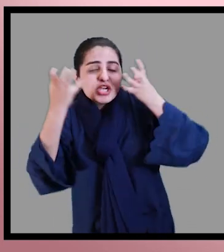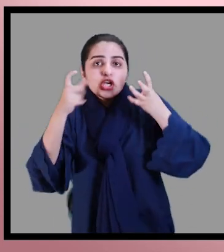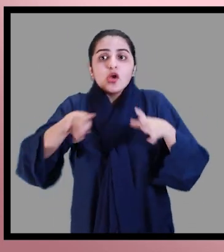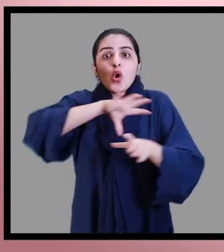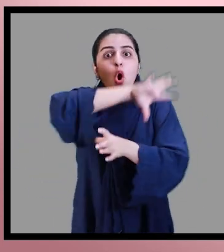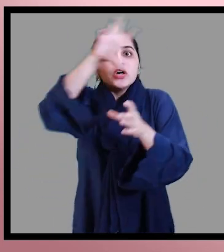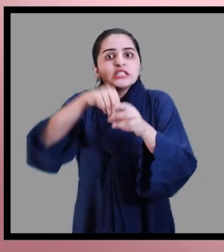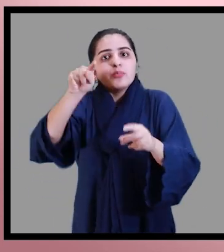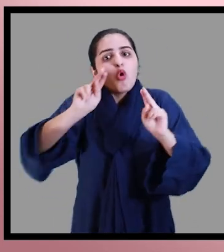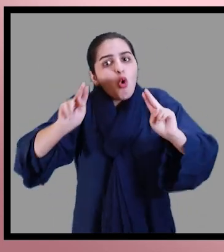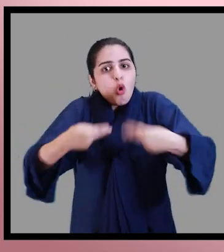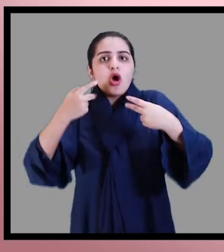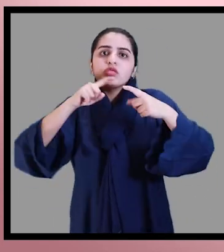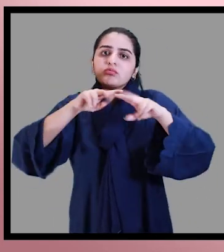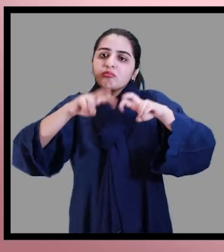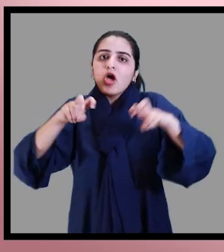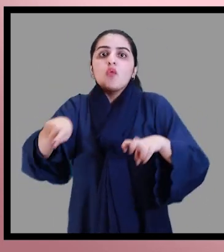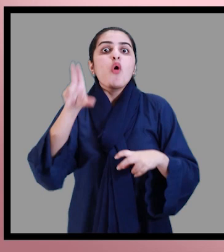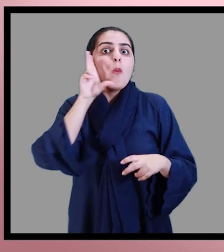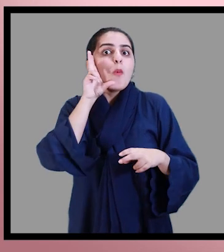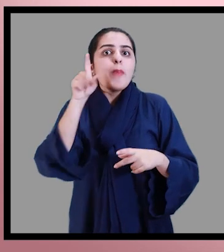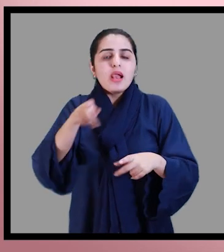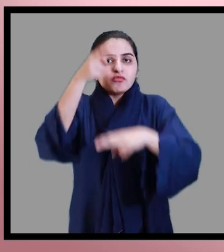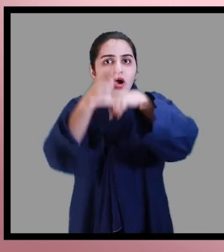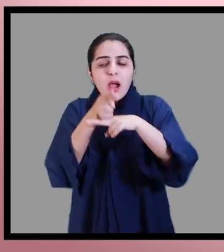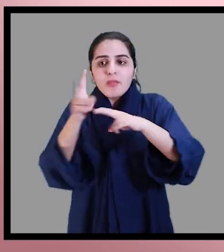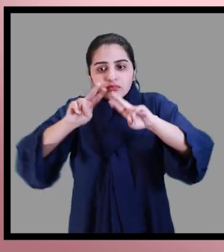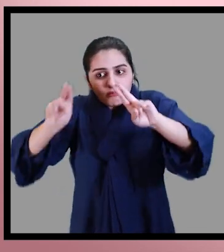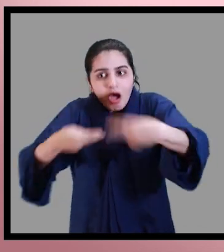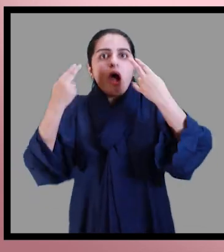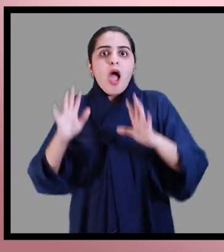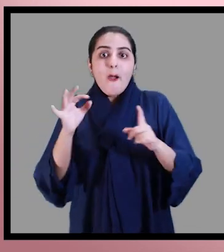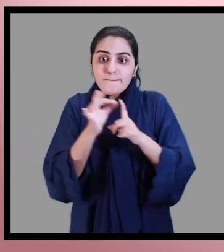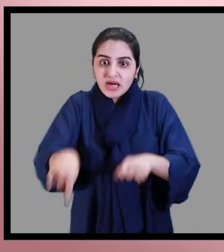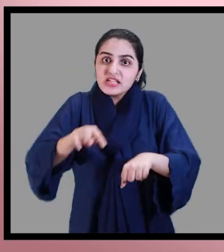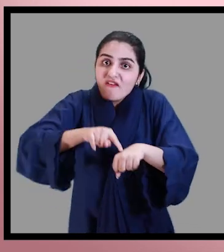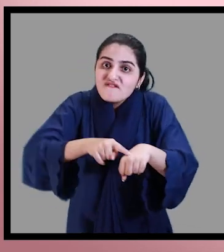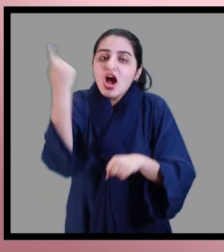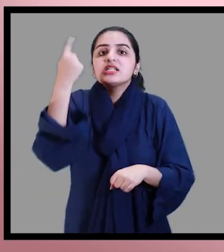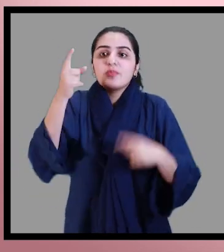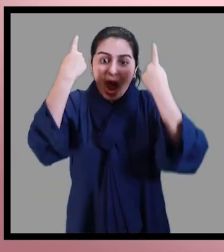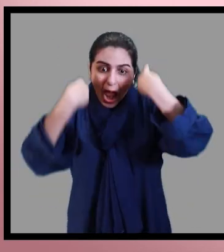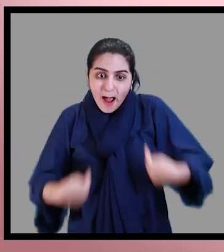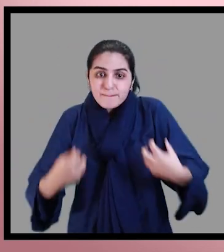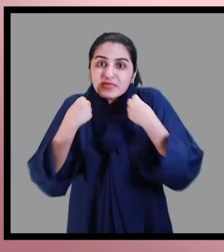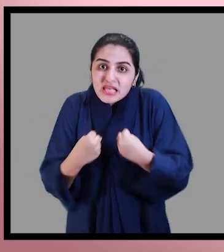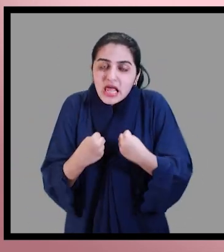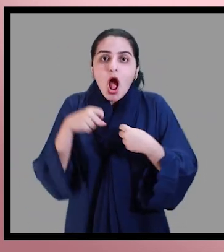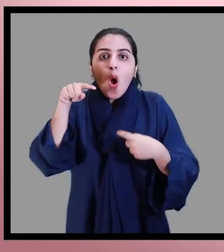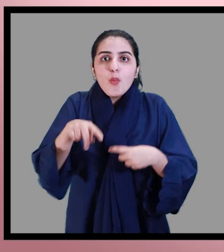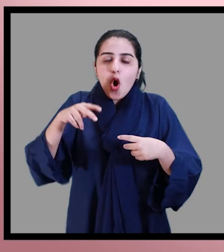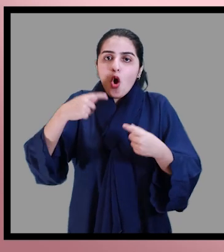वगैरह, को बाआसानी सिर्फ मोबाइल के कैमरे के जरिए मेजर कर सकते हैं? पाकिस्तान में पहली बार अपनी सेहत के मुतालिक